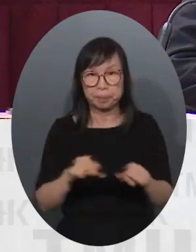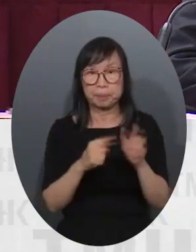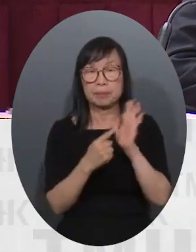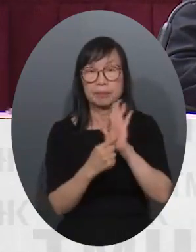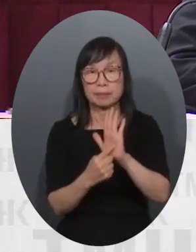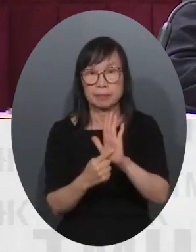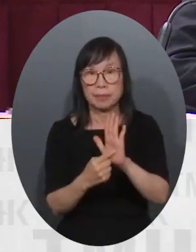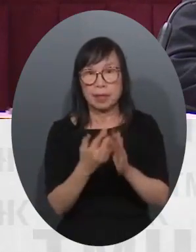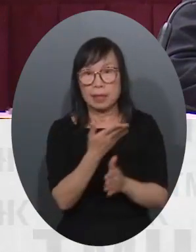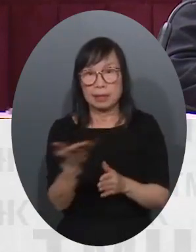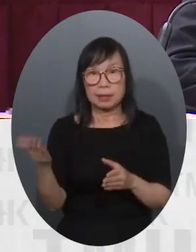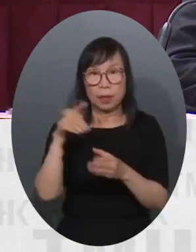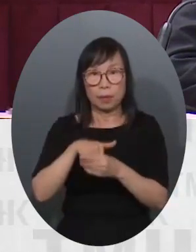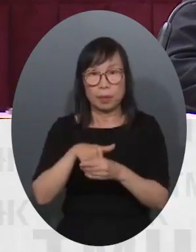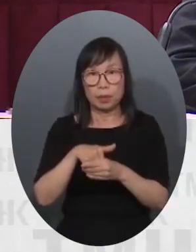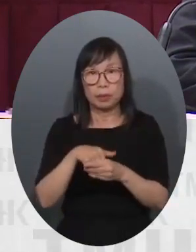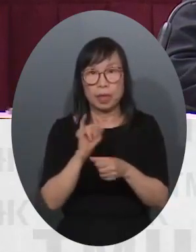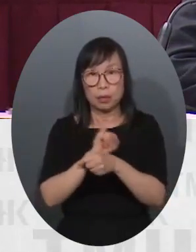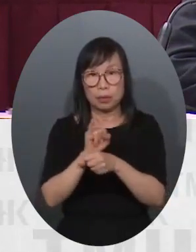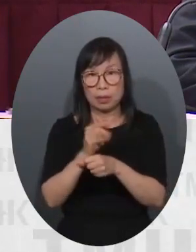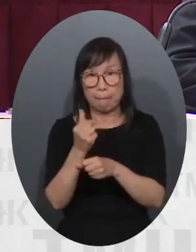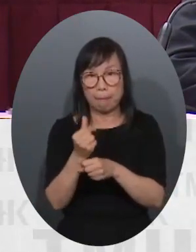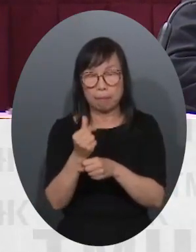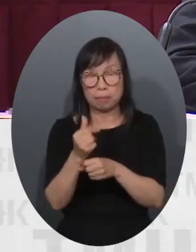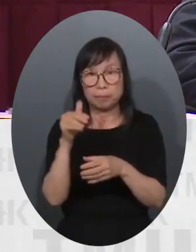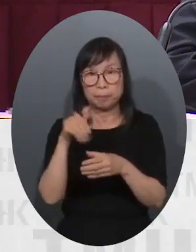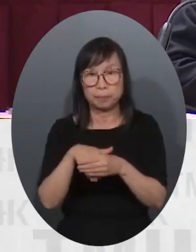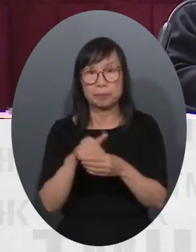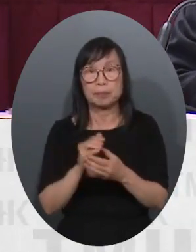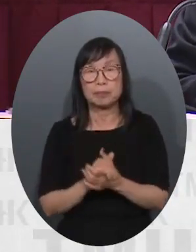上，請投票，你有十秒時間進行投票。